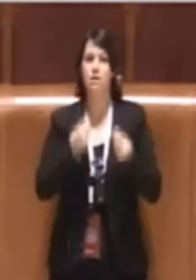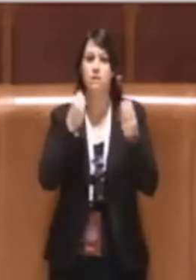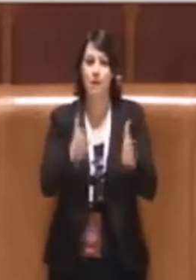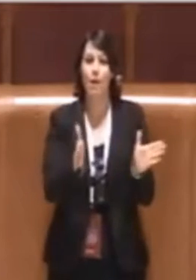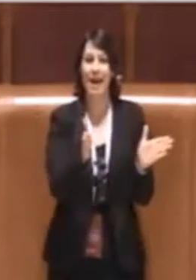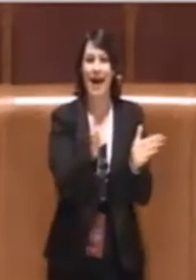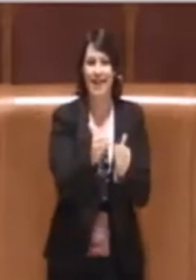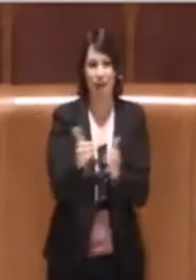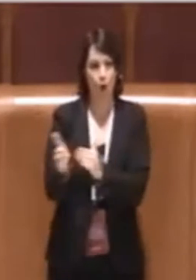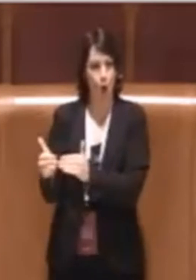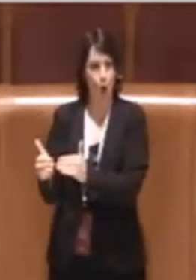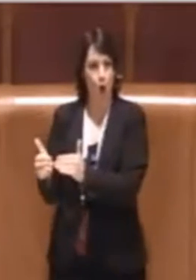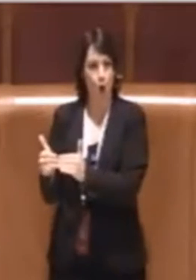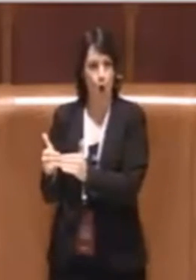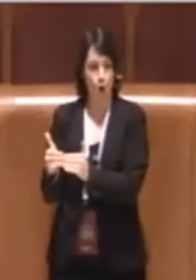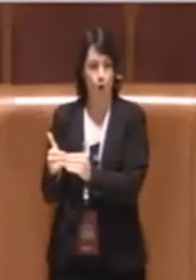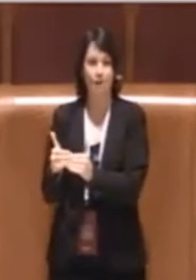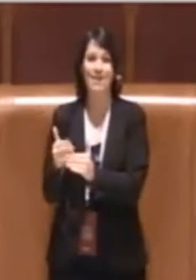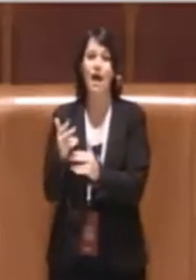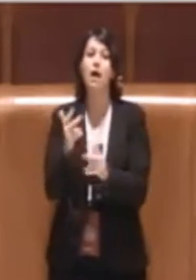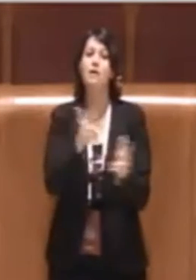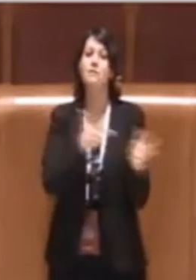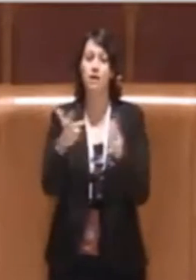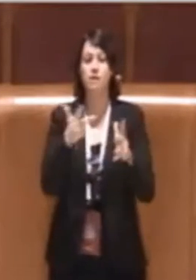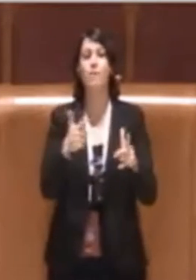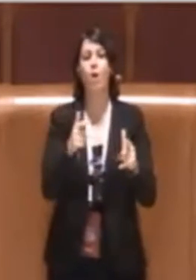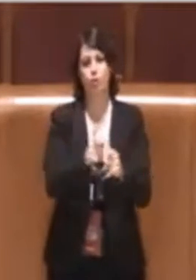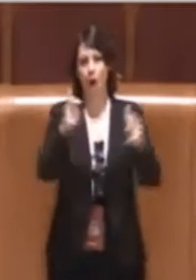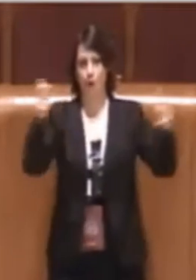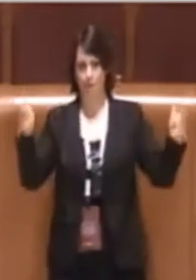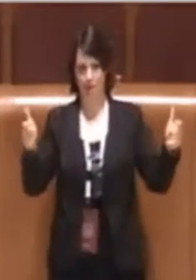categoria del trasporto, quindi